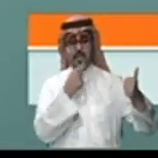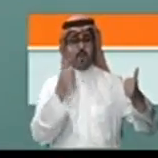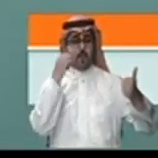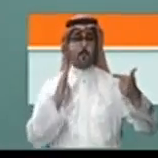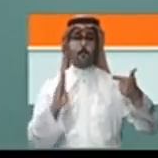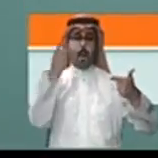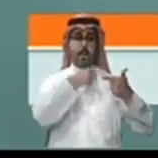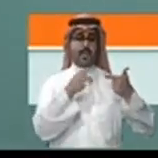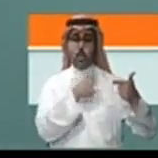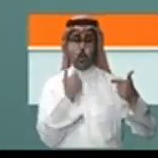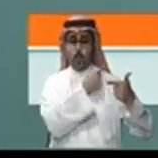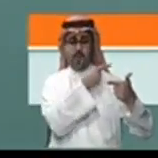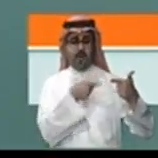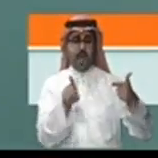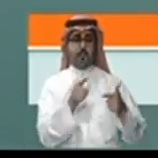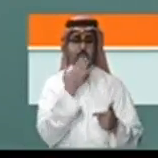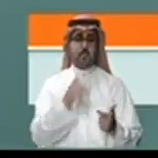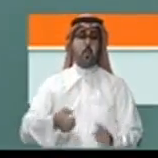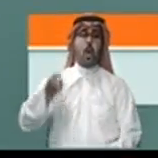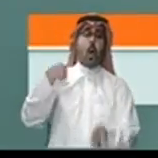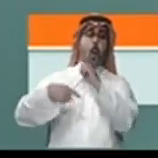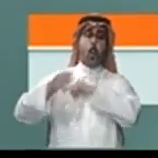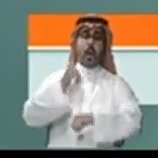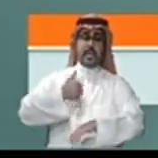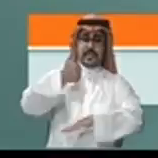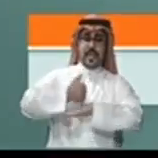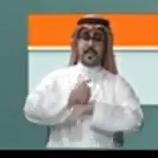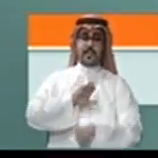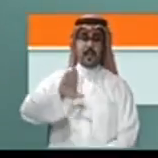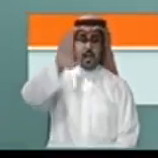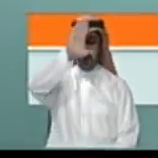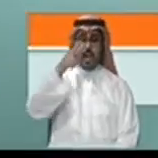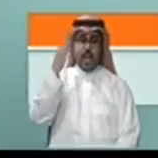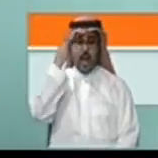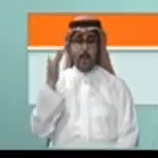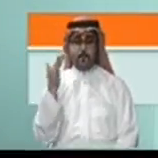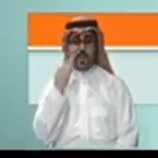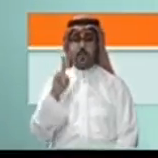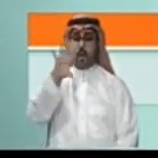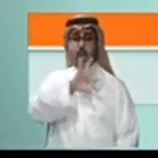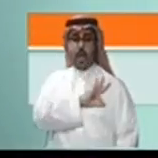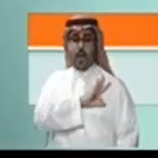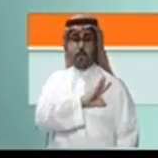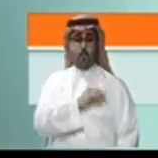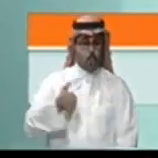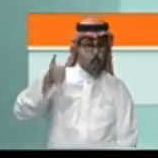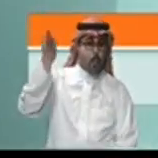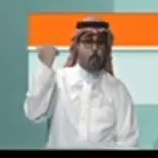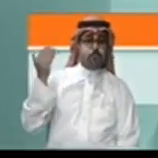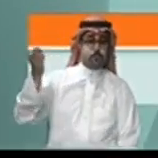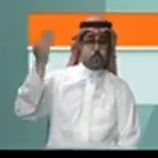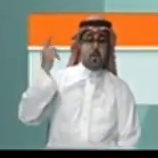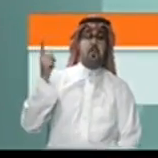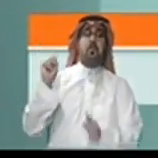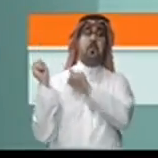العربية السعودية منذ أن أسسها الملك العظيم الملك عبد العزيز تغمده الله بواسع رحمته